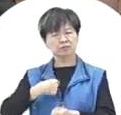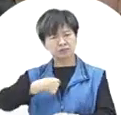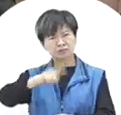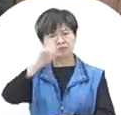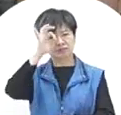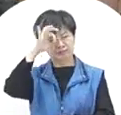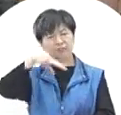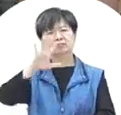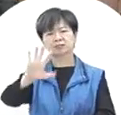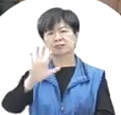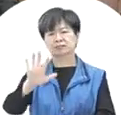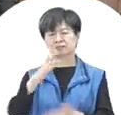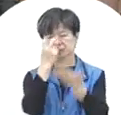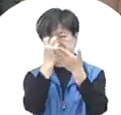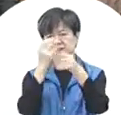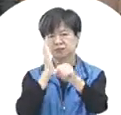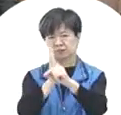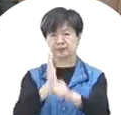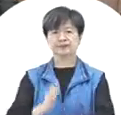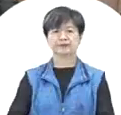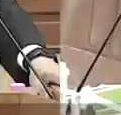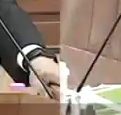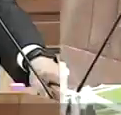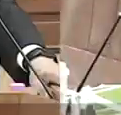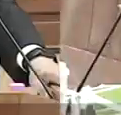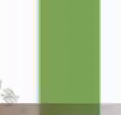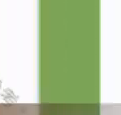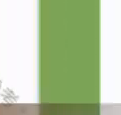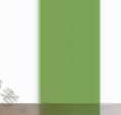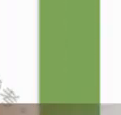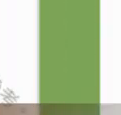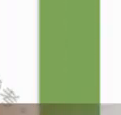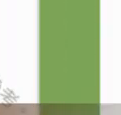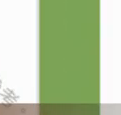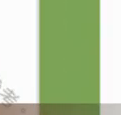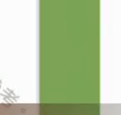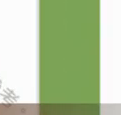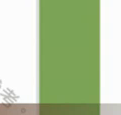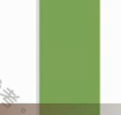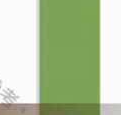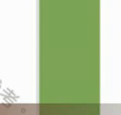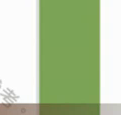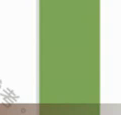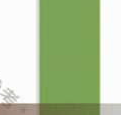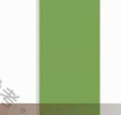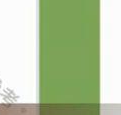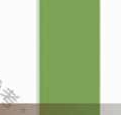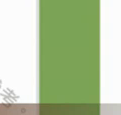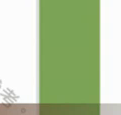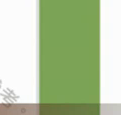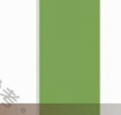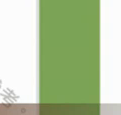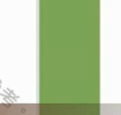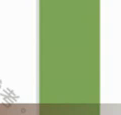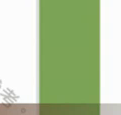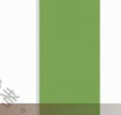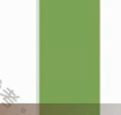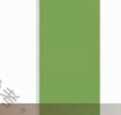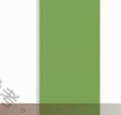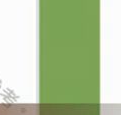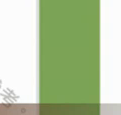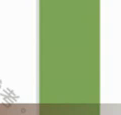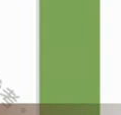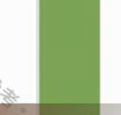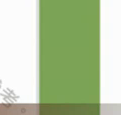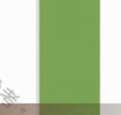展，还在审议中。 来下一个金发局局长，来我已经泄题给你了。目前我们板桥福